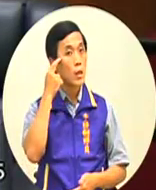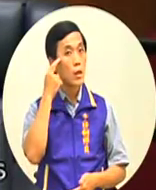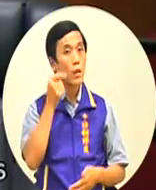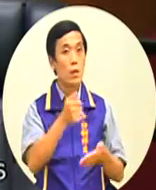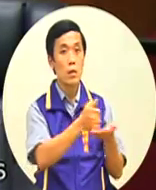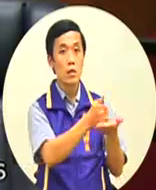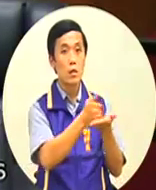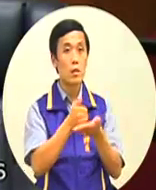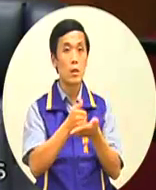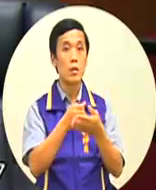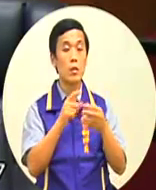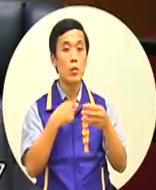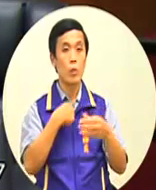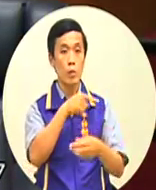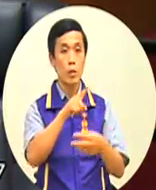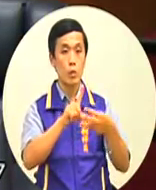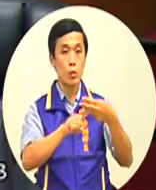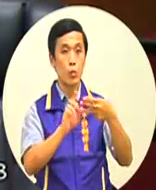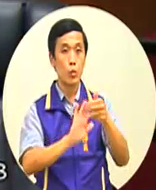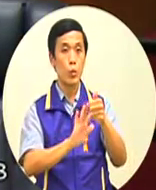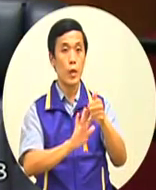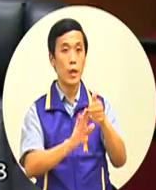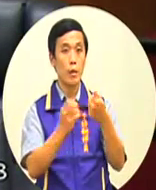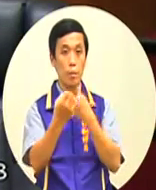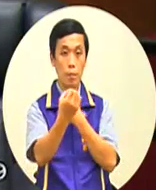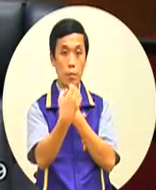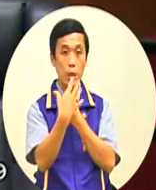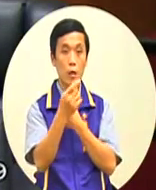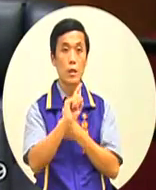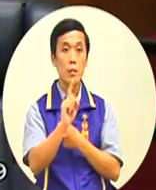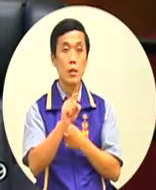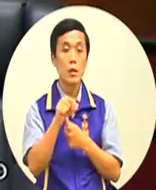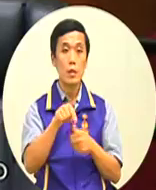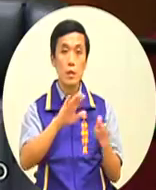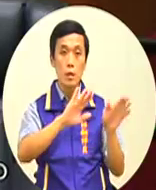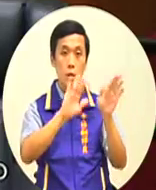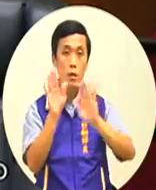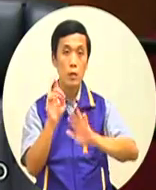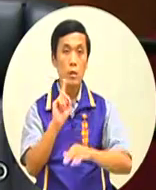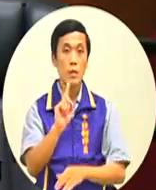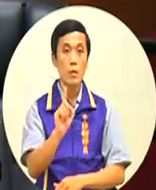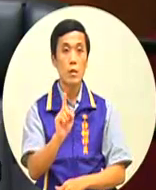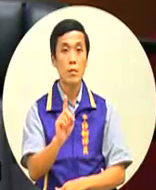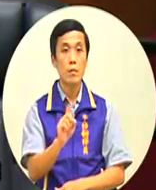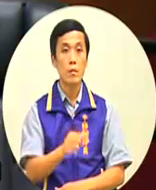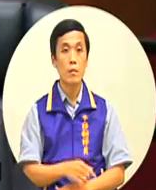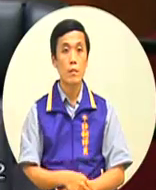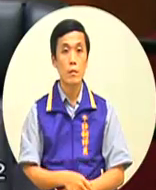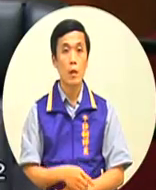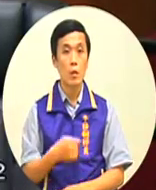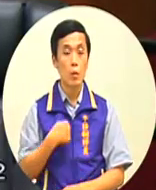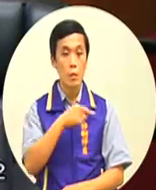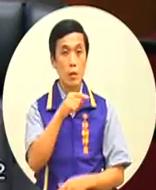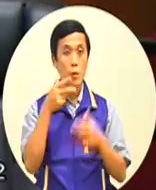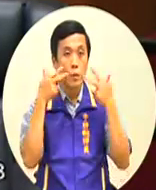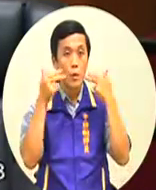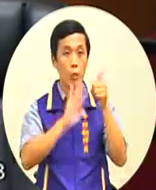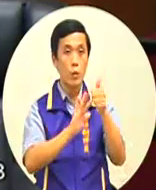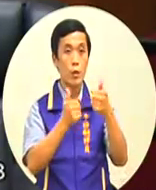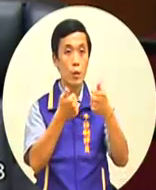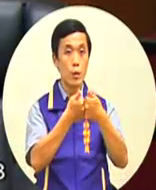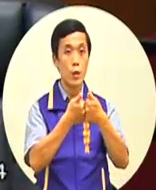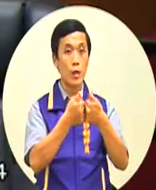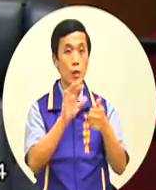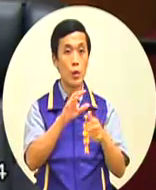我们的主委也告知我们这个状况了哈。我们原住民委员会有